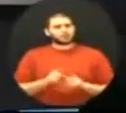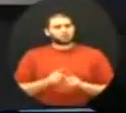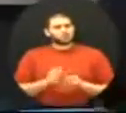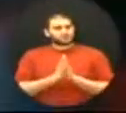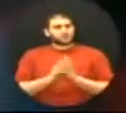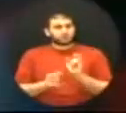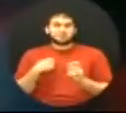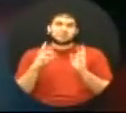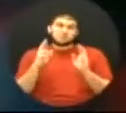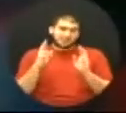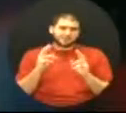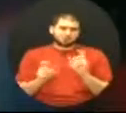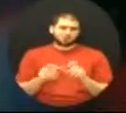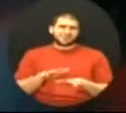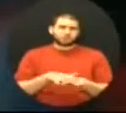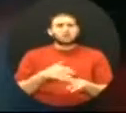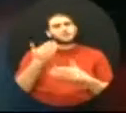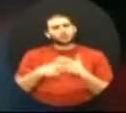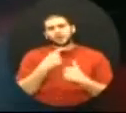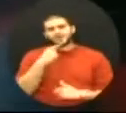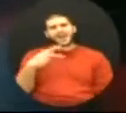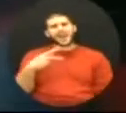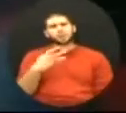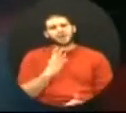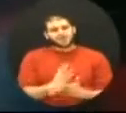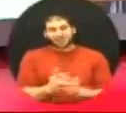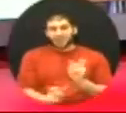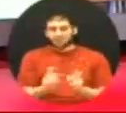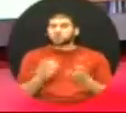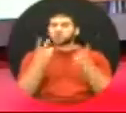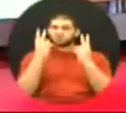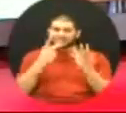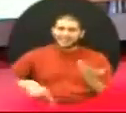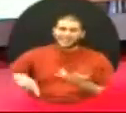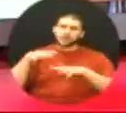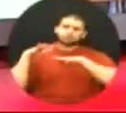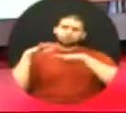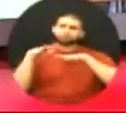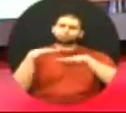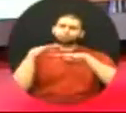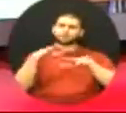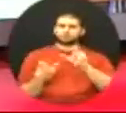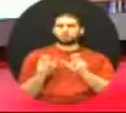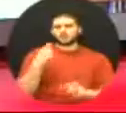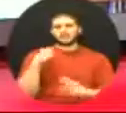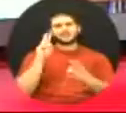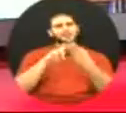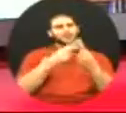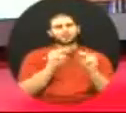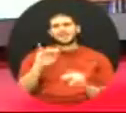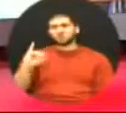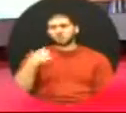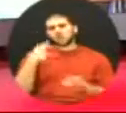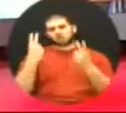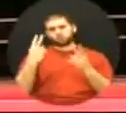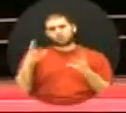ומקווה שזה מה שאנשים ירגישו, אבל בסוף אני גם אמרתי לפולי ולאנשים, מה שחשוב זה שהכיכר תהיה מלאה, ואני אפגש שם עם יהודה, כי אני חשוב לי שאני